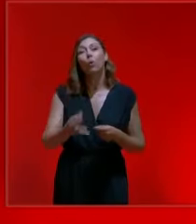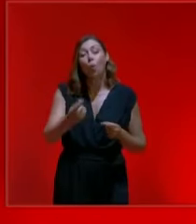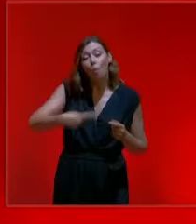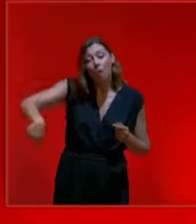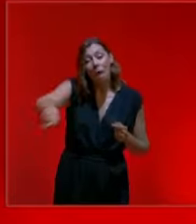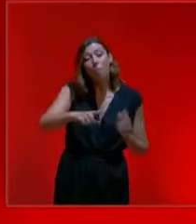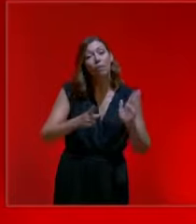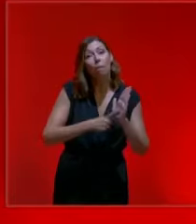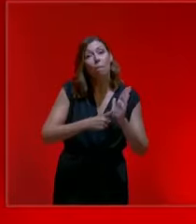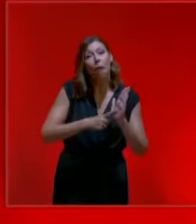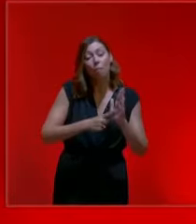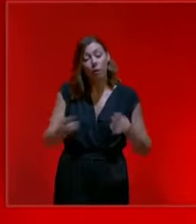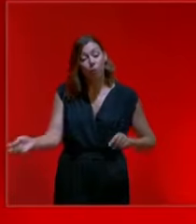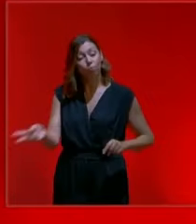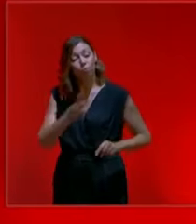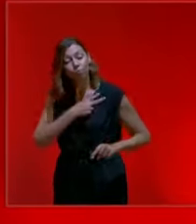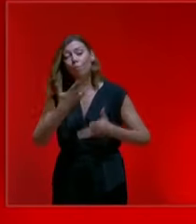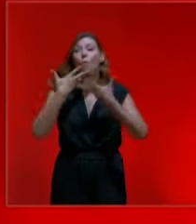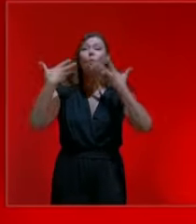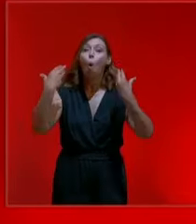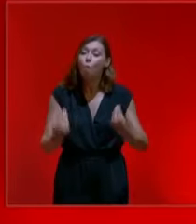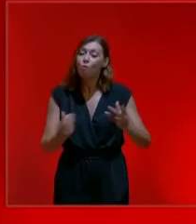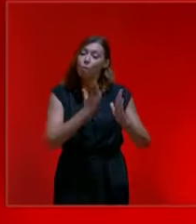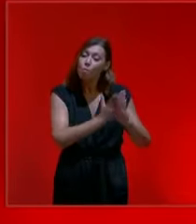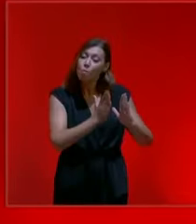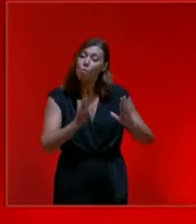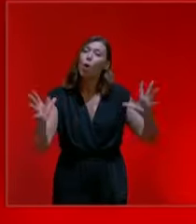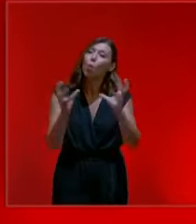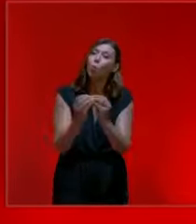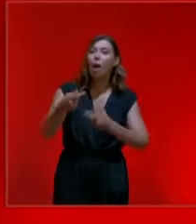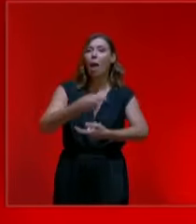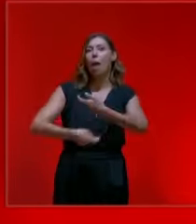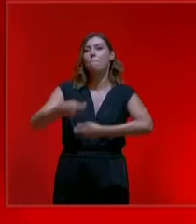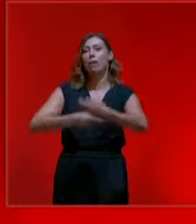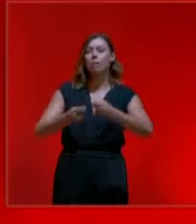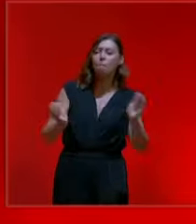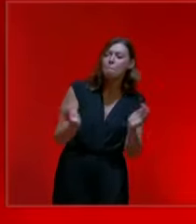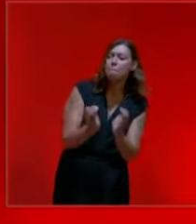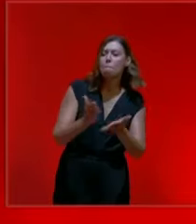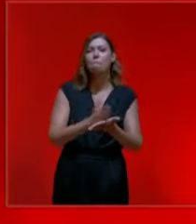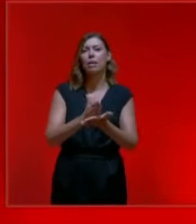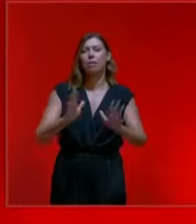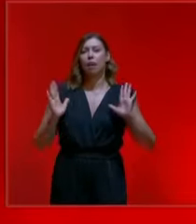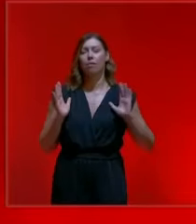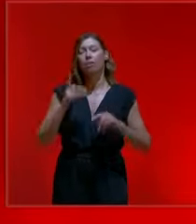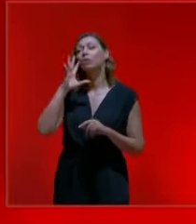όρους βιωσιμότητας των μικρών και μεσαίων επιχειρήσεων για να μπορέσουμε πιο αποτελεσματικά να προστατέψουμε